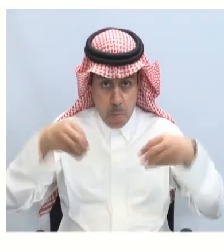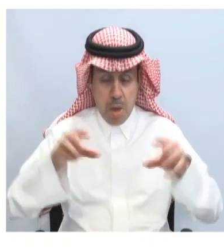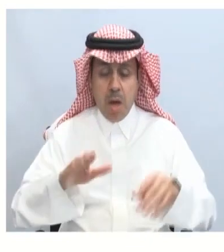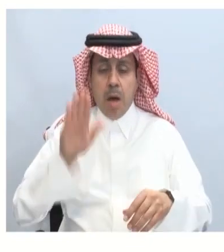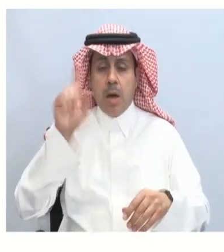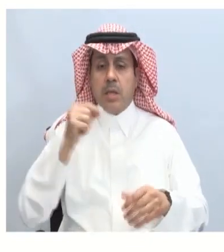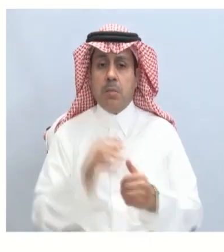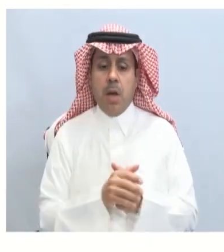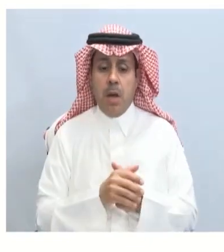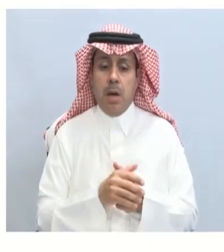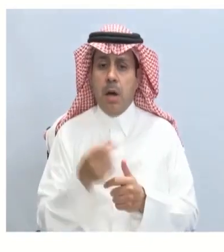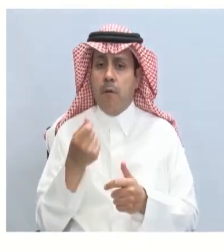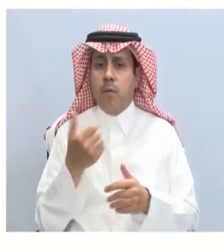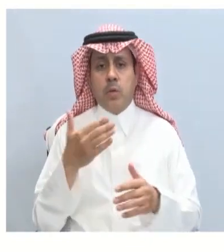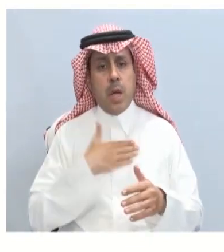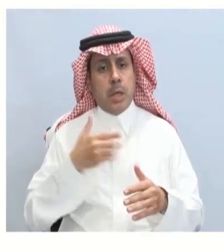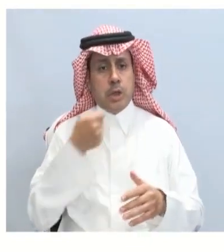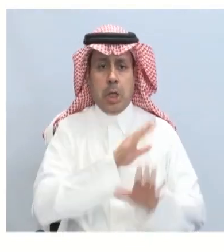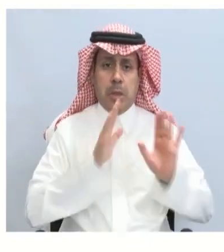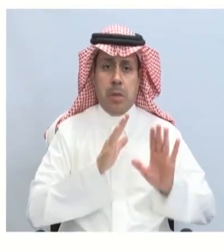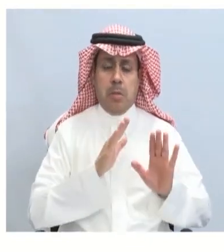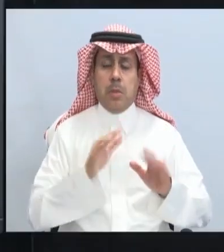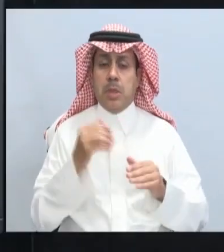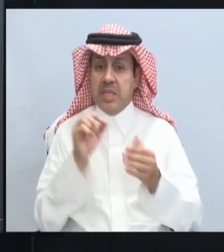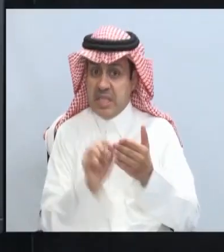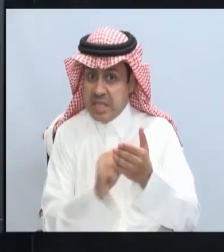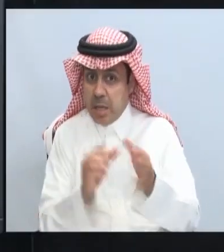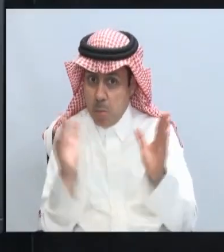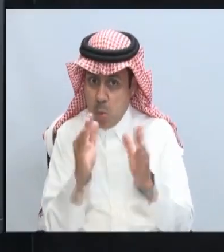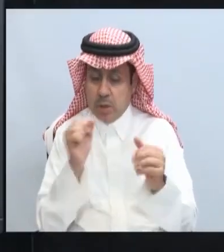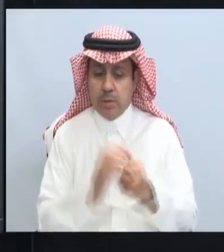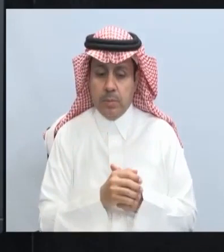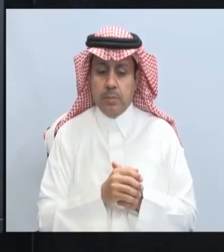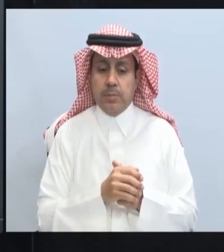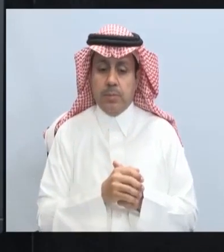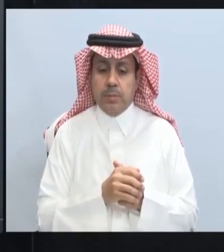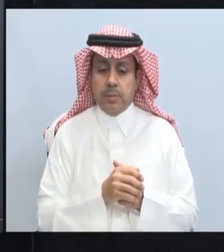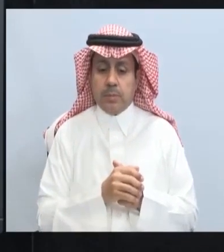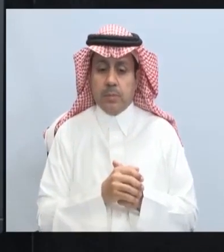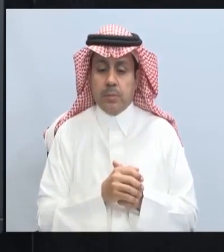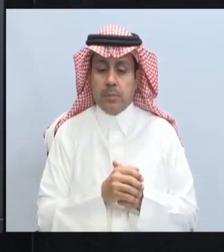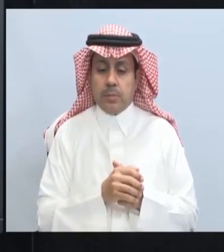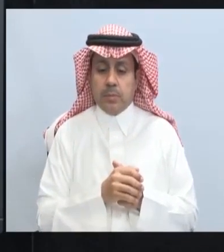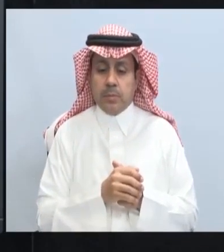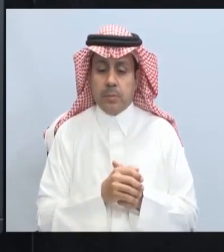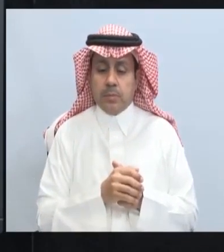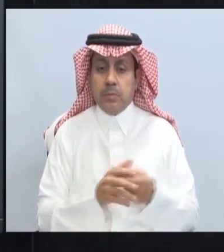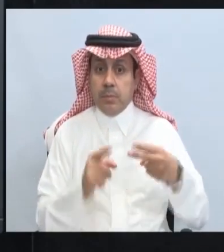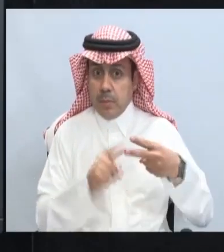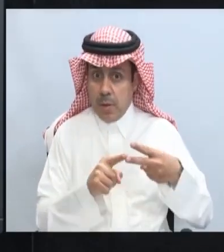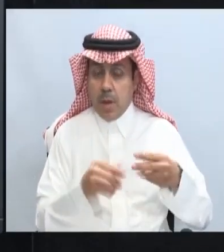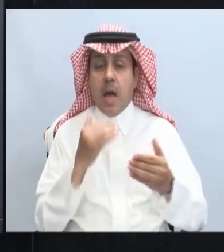ماله ويضع سعرا محددا للسلعه هذا ما يتعلق ببيع الامانه هنا من